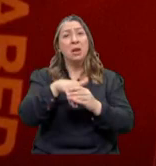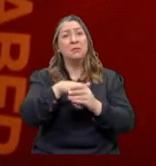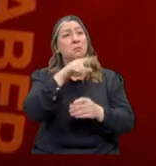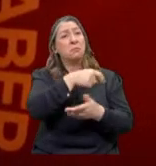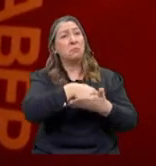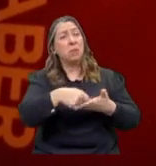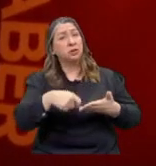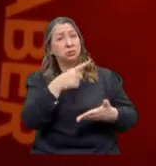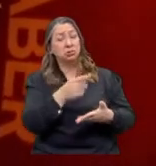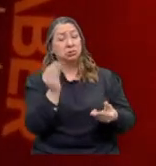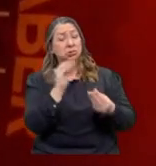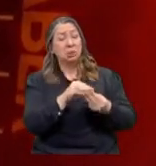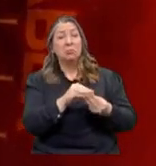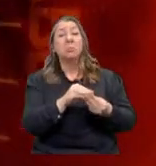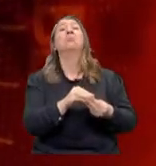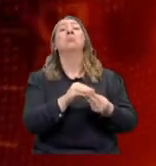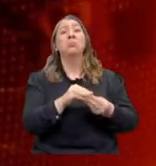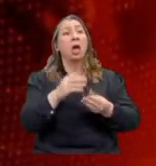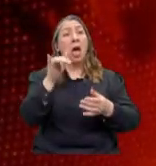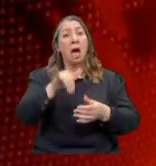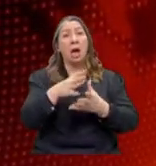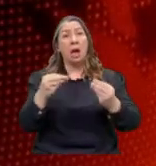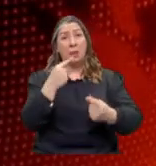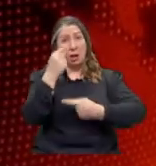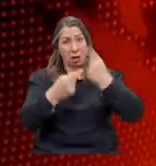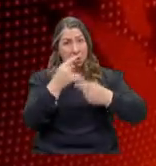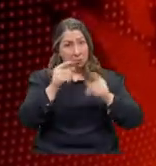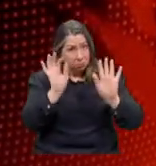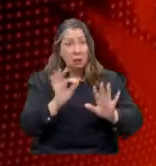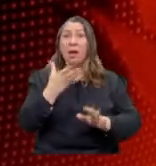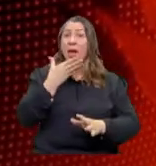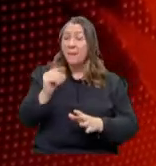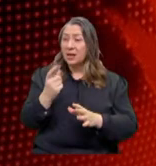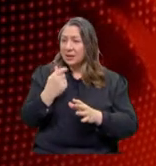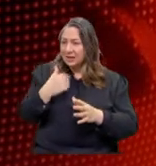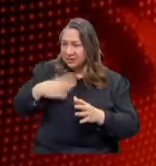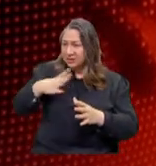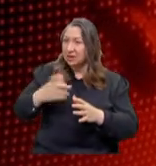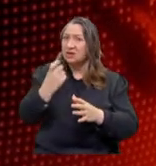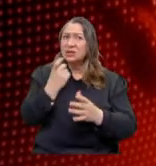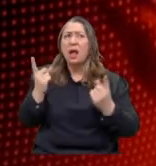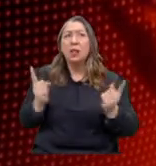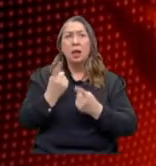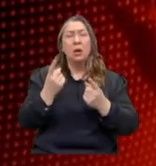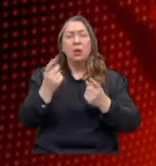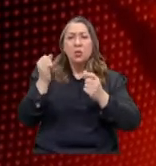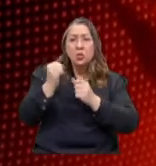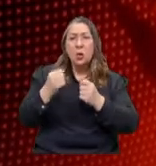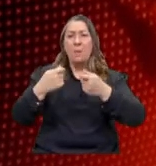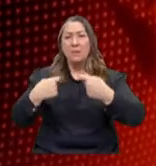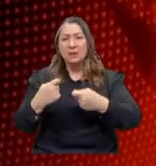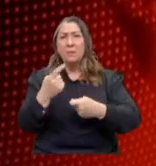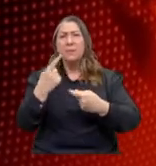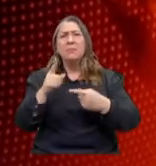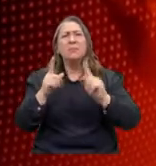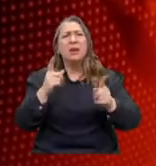milletvekillerinin maaşlarına zam yapılmayınca hak kaybı olarak görüyorsunuz. Fakat emeklilikte yaşa takılanlara gelince yük, maliyet gibi bin